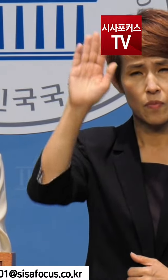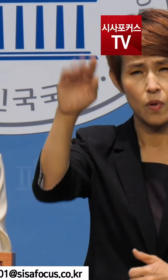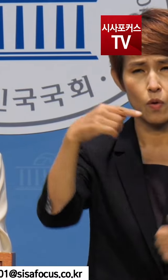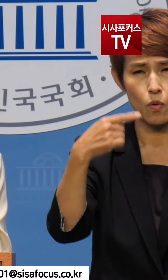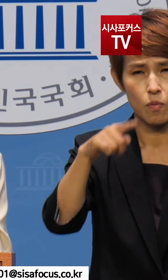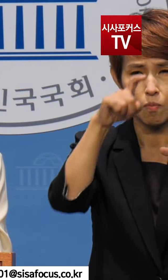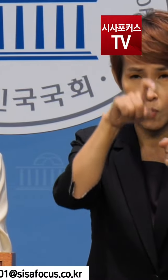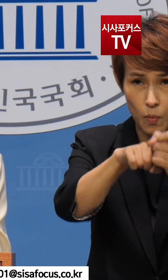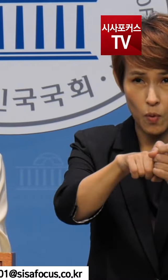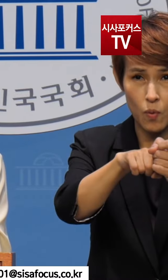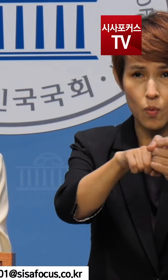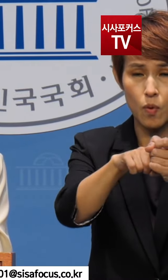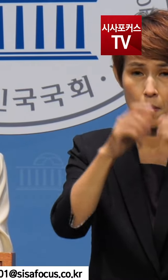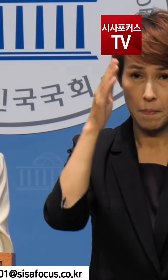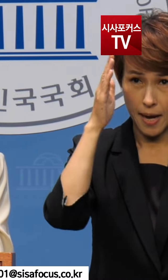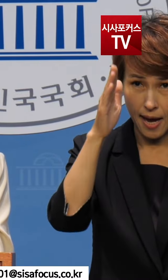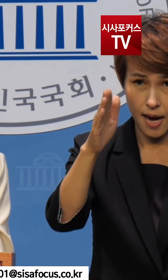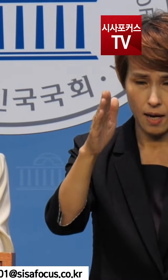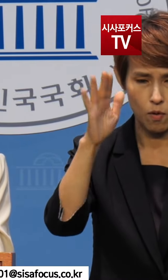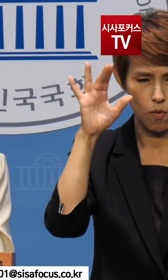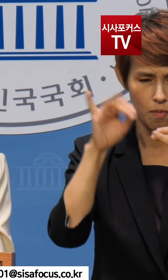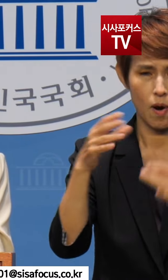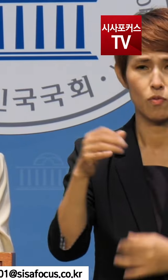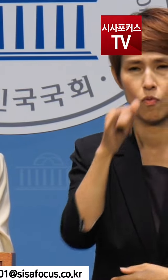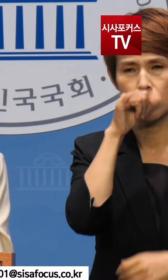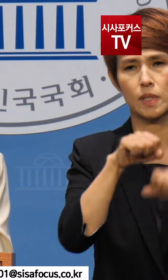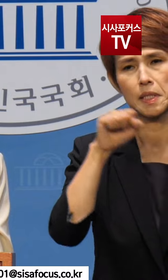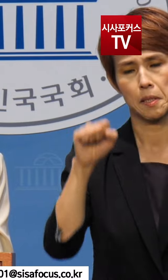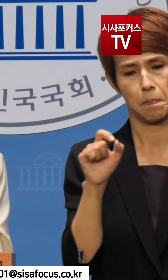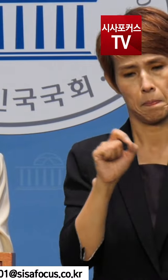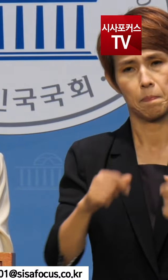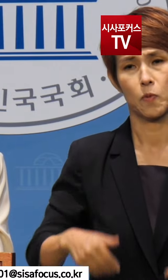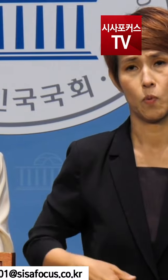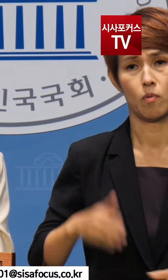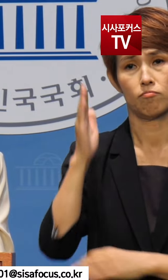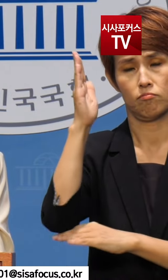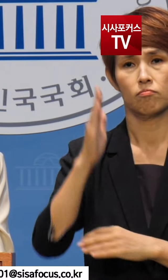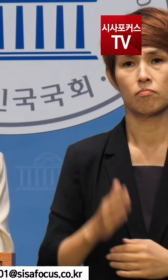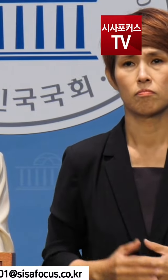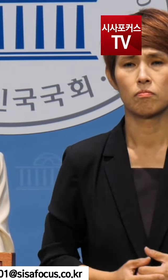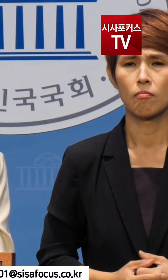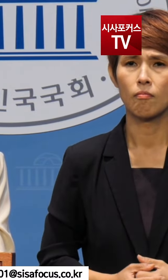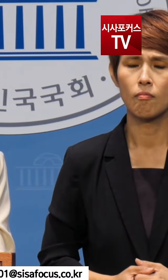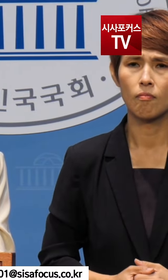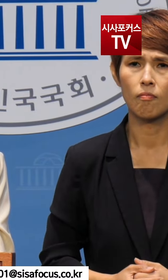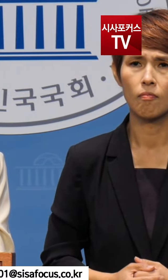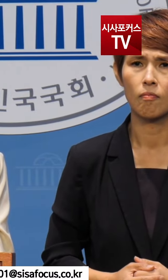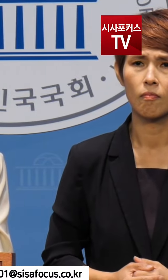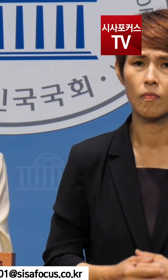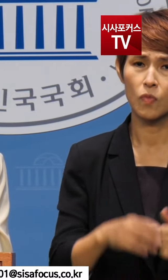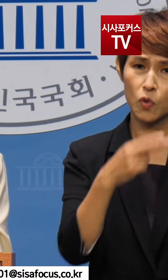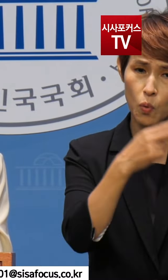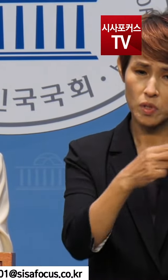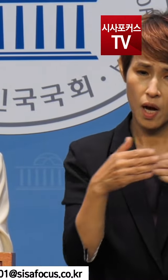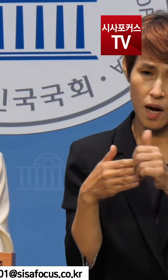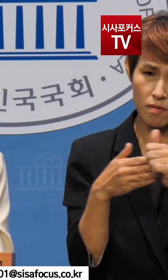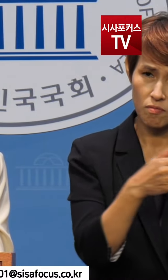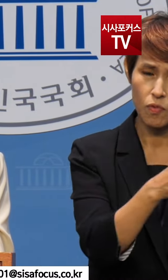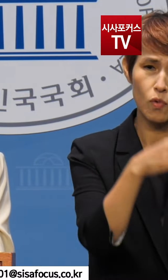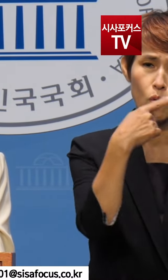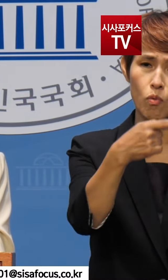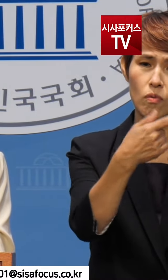목표와 방향에 대해 공감대를 갖고 시스템 접근이 필요하다고도 했습니다. 그런데 교사가 이끄는